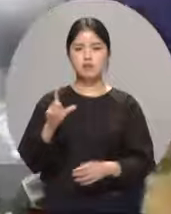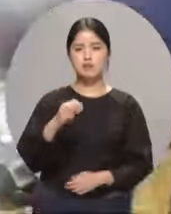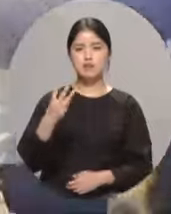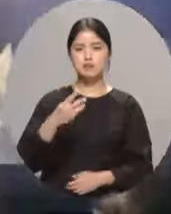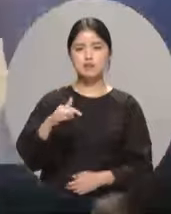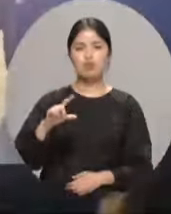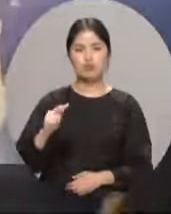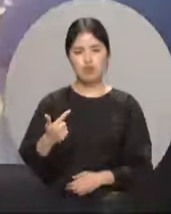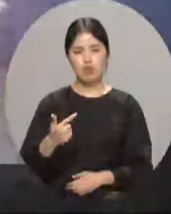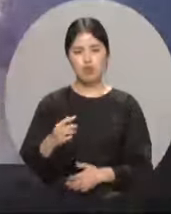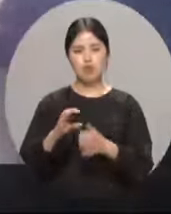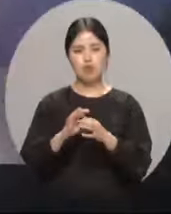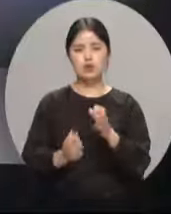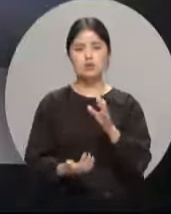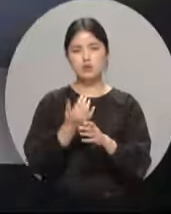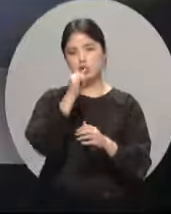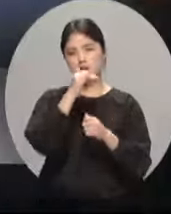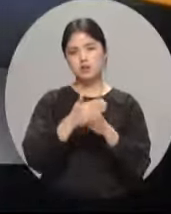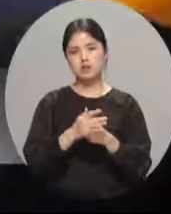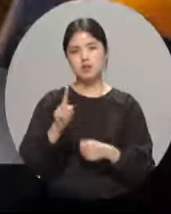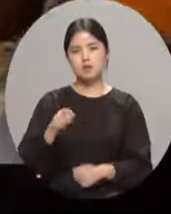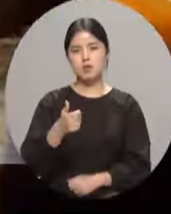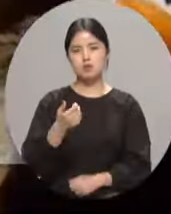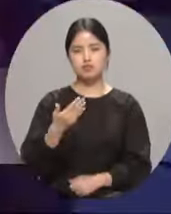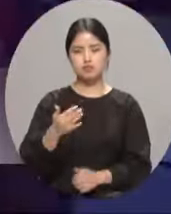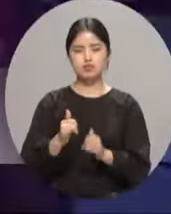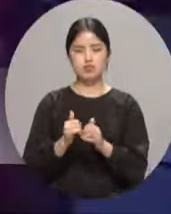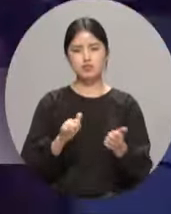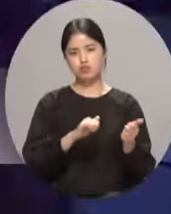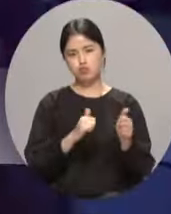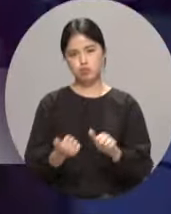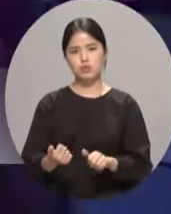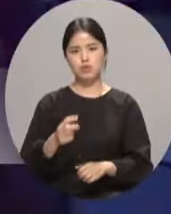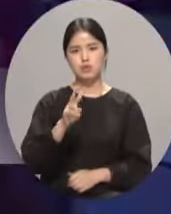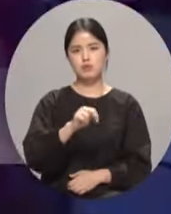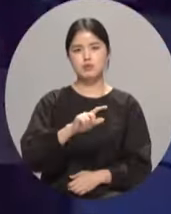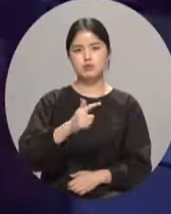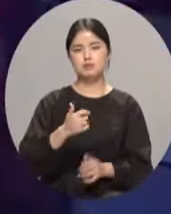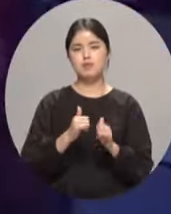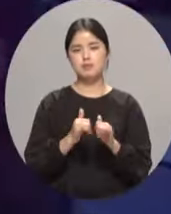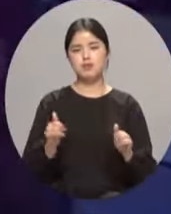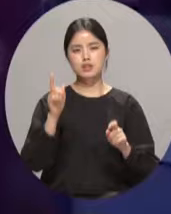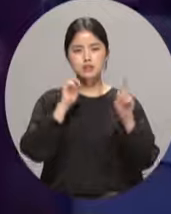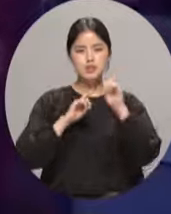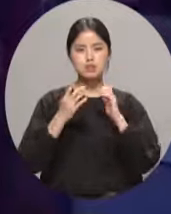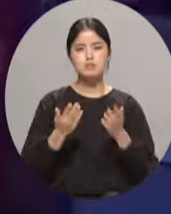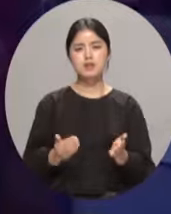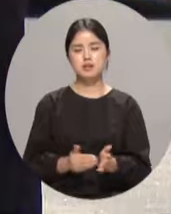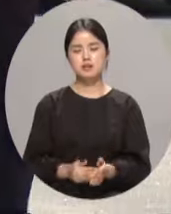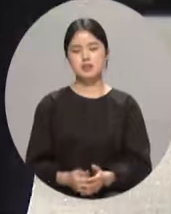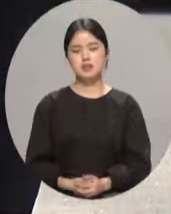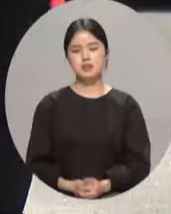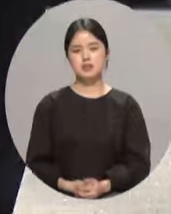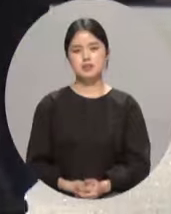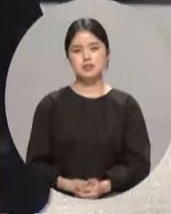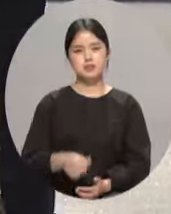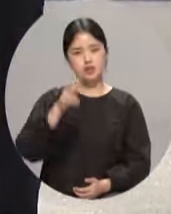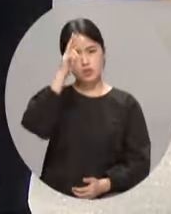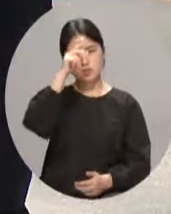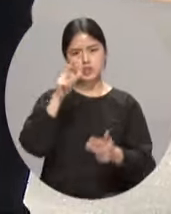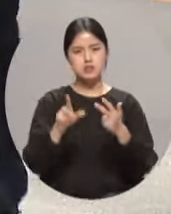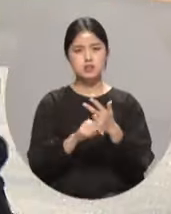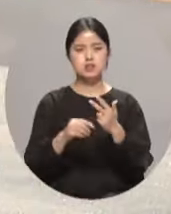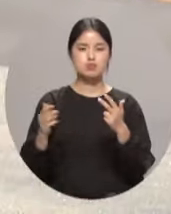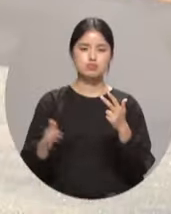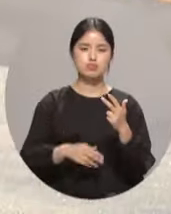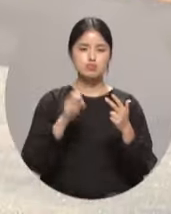사고가 발생해 159명이 숨지고 2600여명이 부상을 입은 것으로 짚게 됩니다 경찰은 7월부터